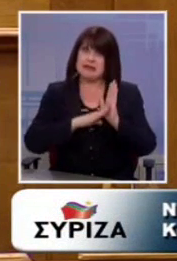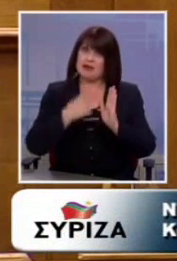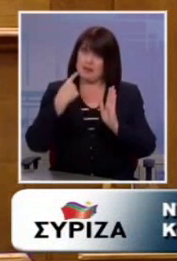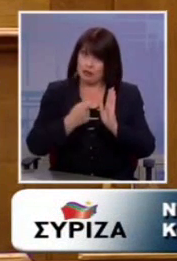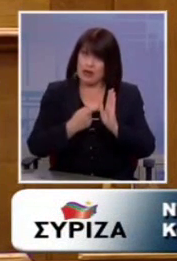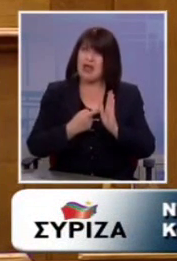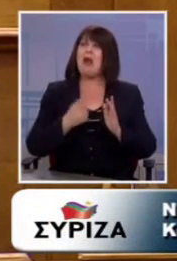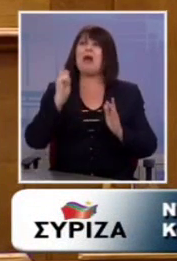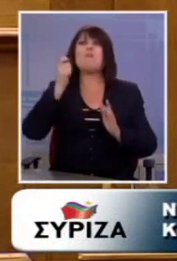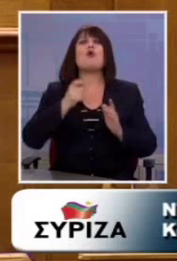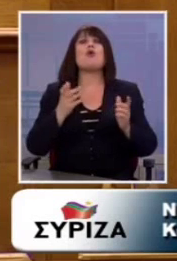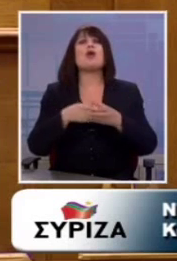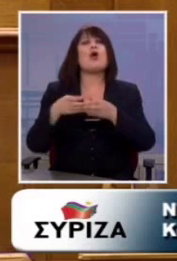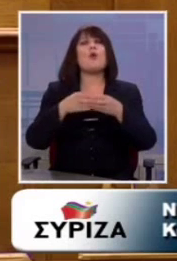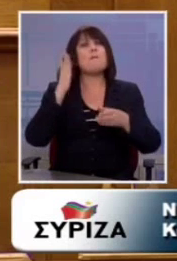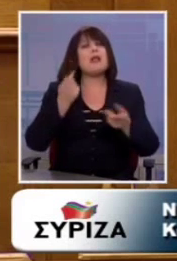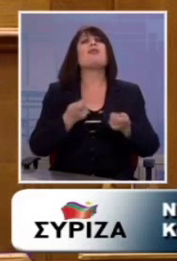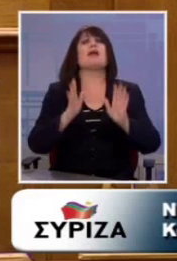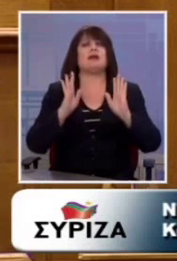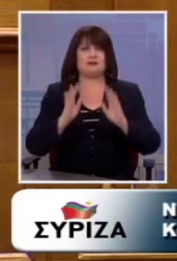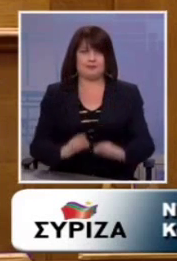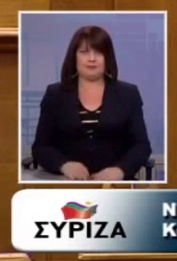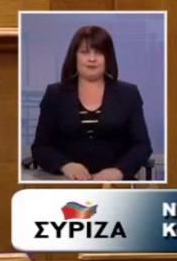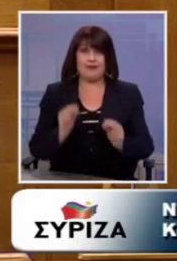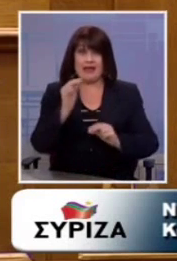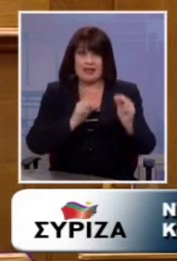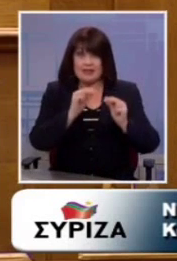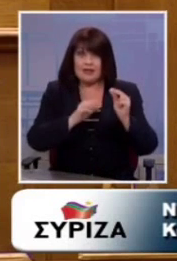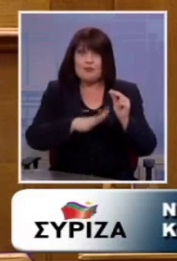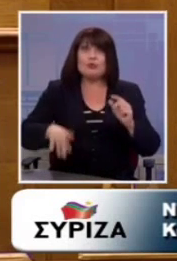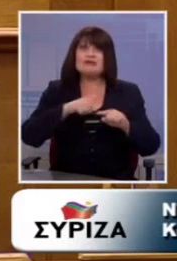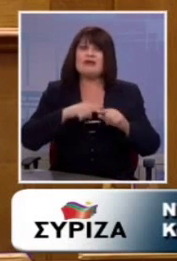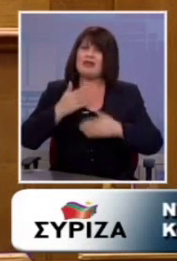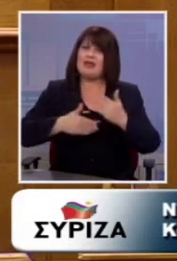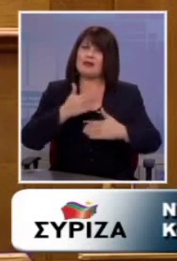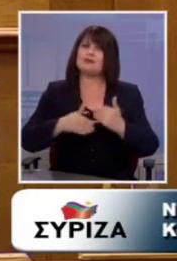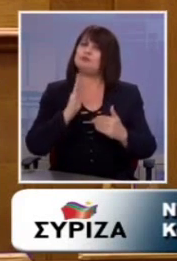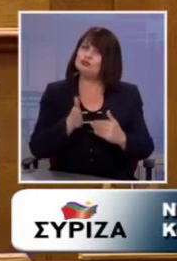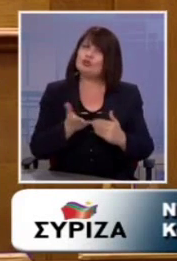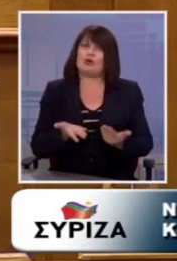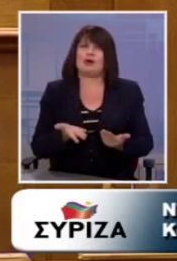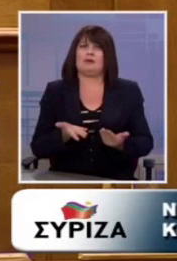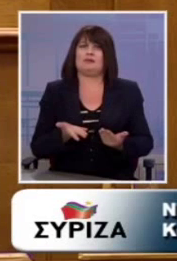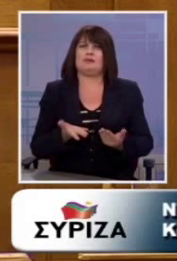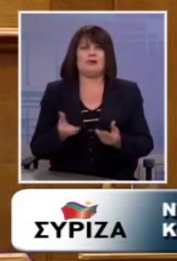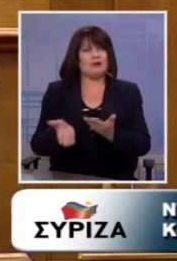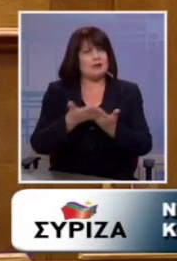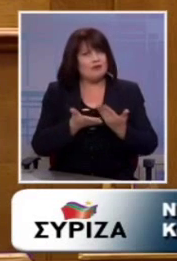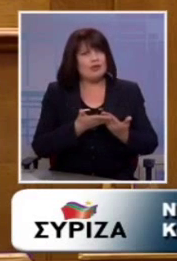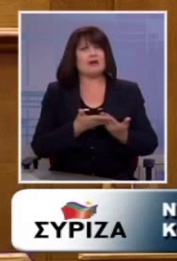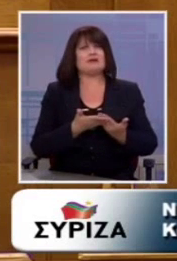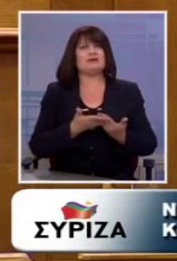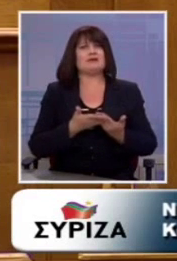προέβλεπε. Το δημοψήφισμα είναι μια διαδικασία όπου μπορεί να τροφοδοτήσει, να ενισχύσει τη